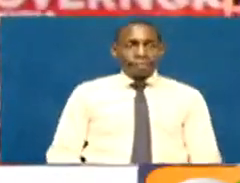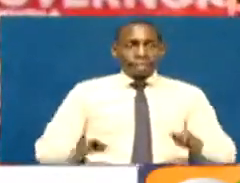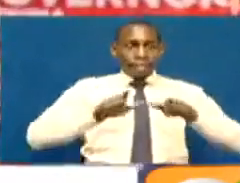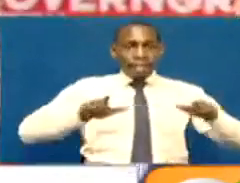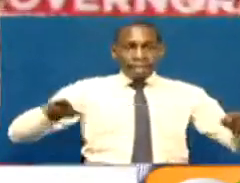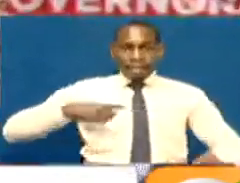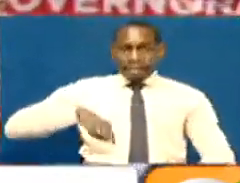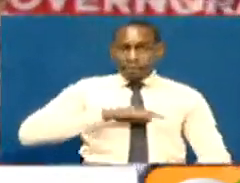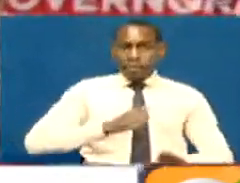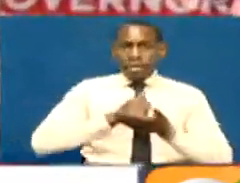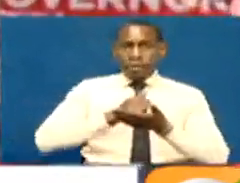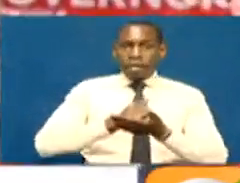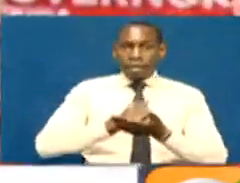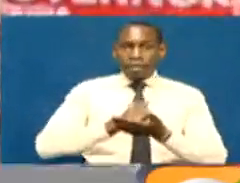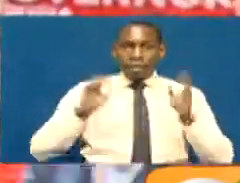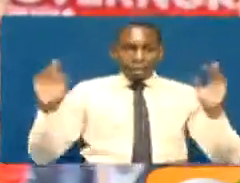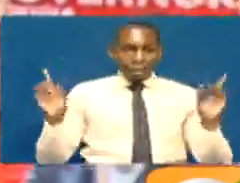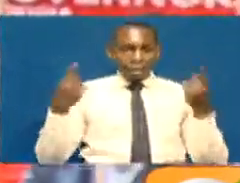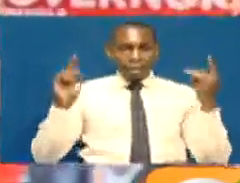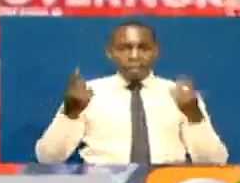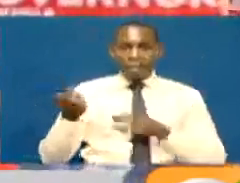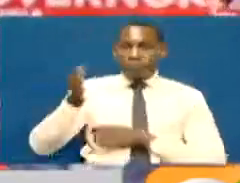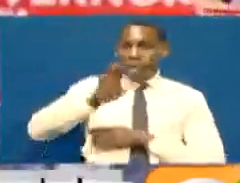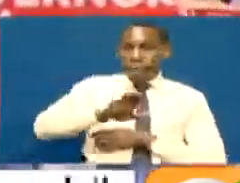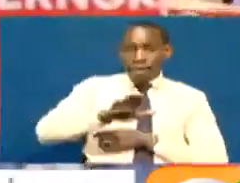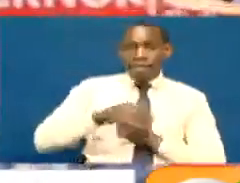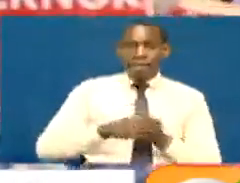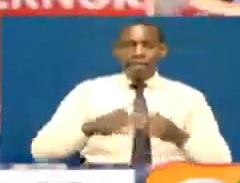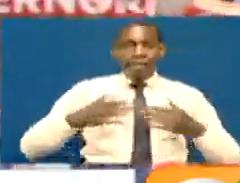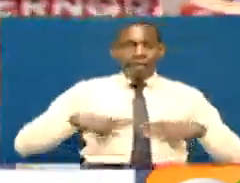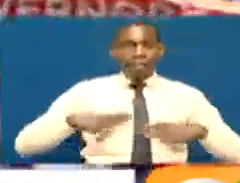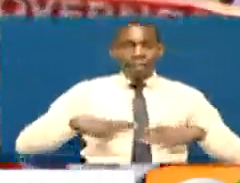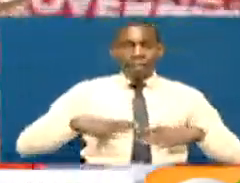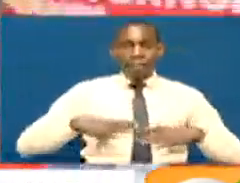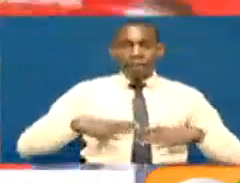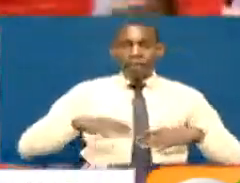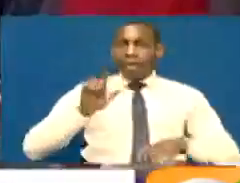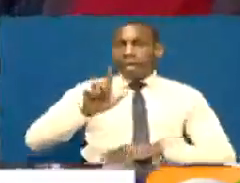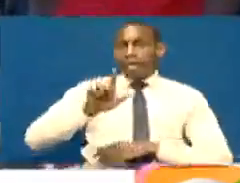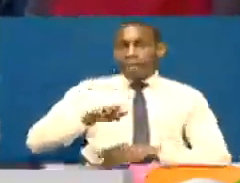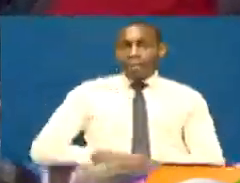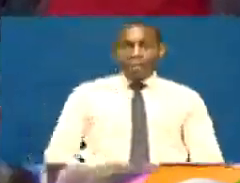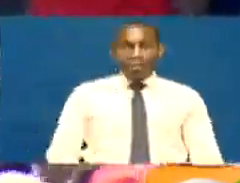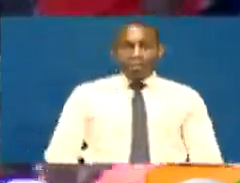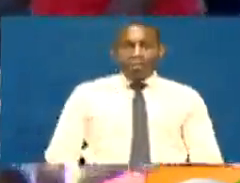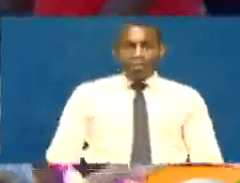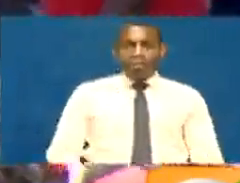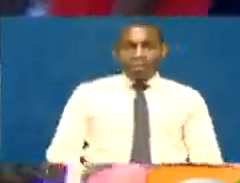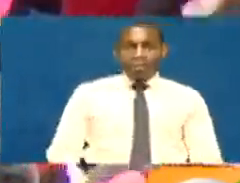la kusaidia wafugaji irudishiwe wananchi wa Laikipia. Shamba